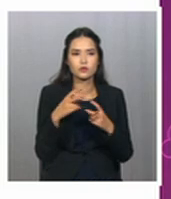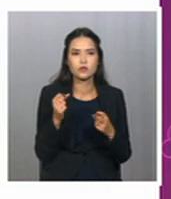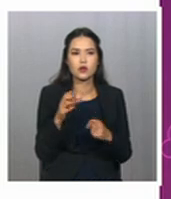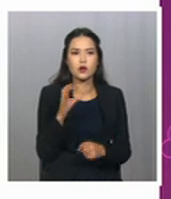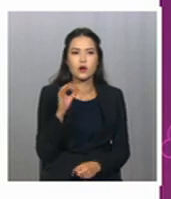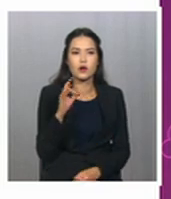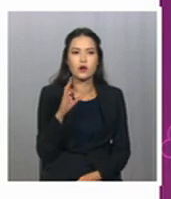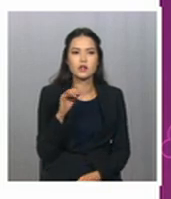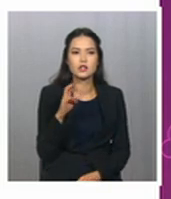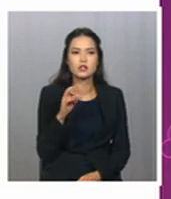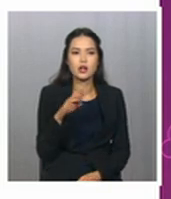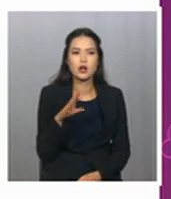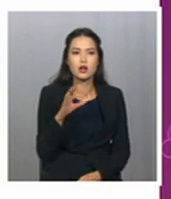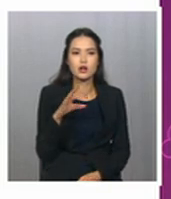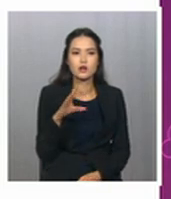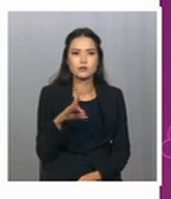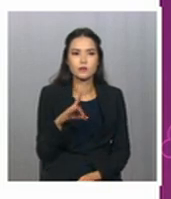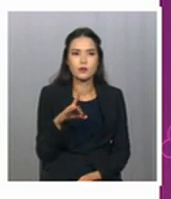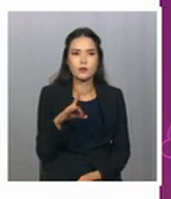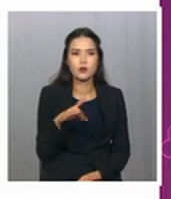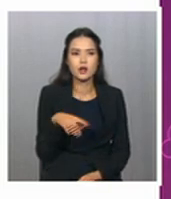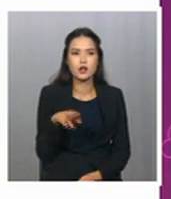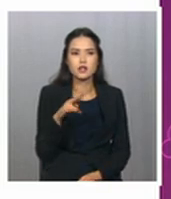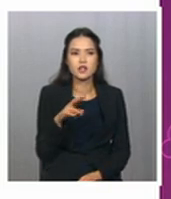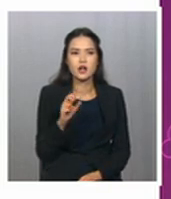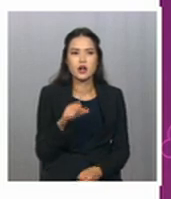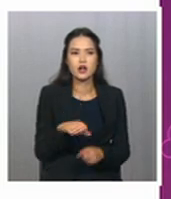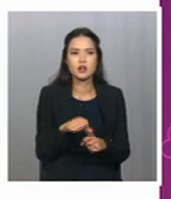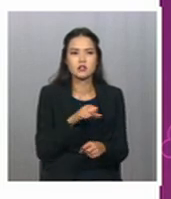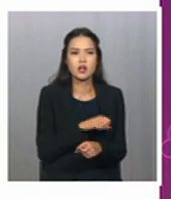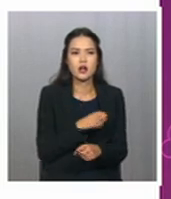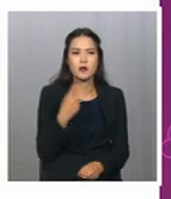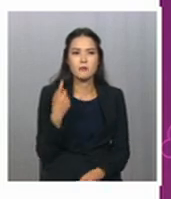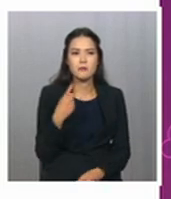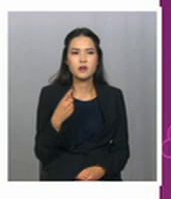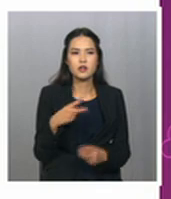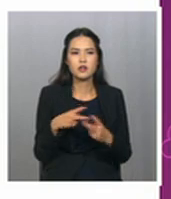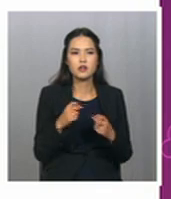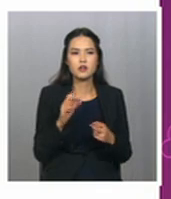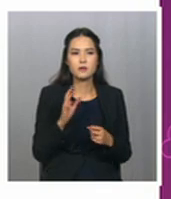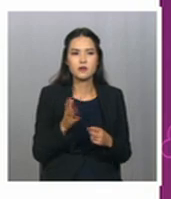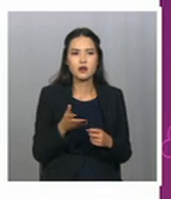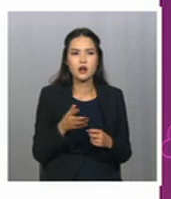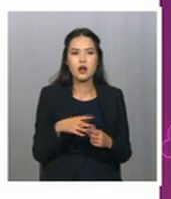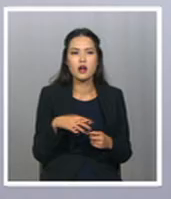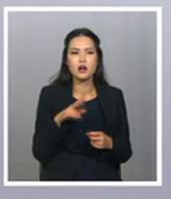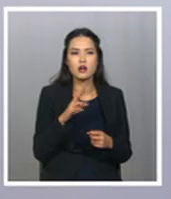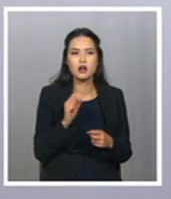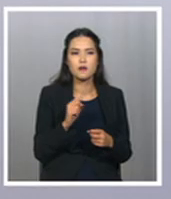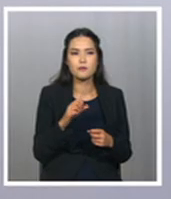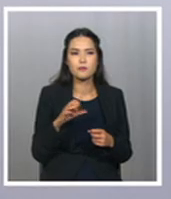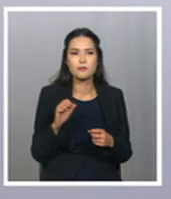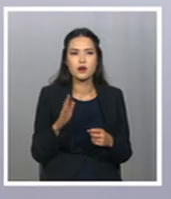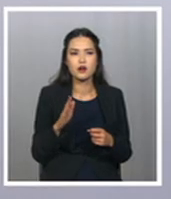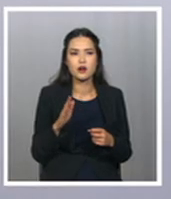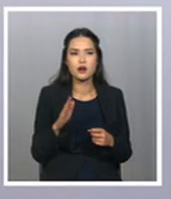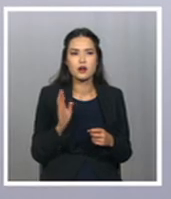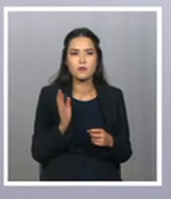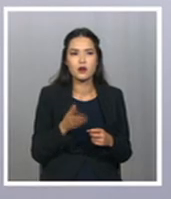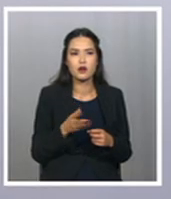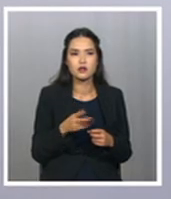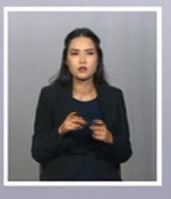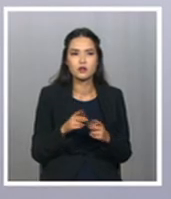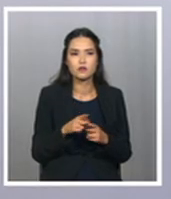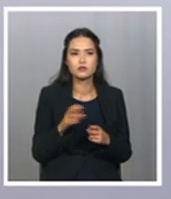ординатасы мынау DA-ның ұзындығы 1-ге тең болғандықтан 1-ге тең болады. Ал келесі мінекей B нүктесіне